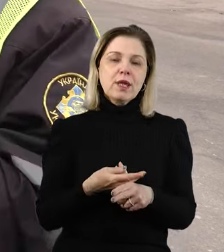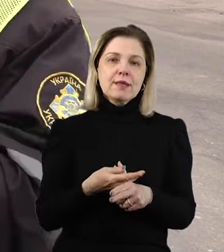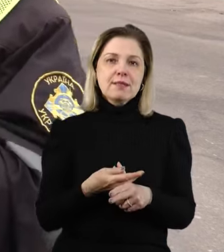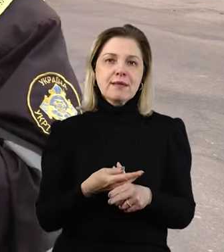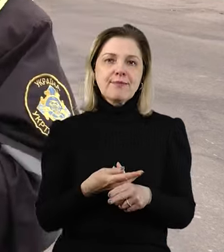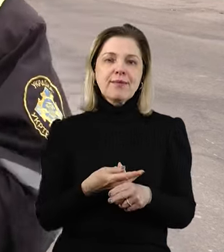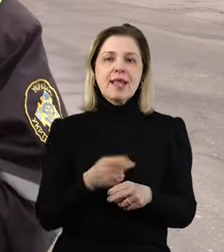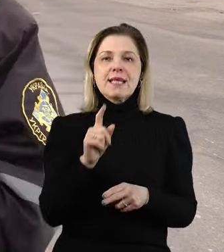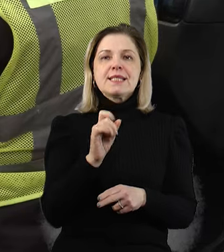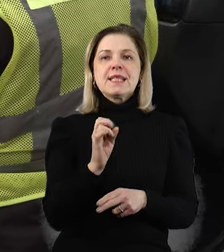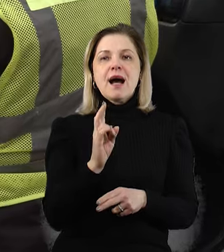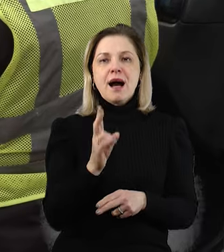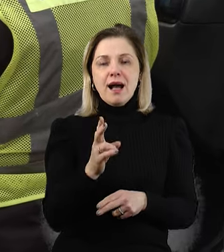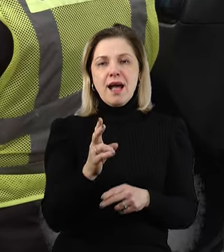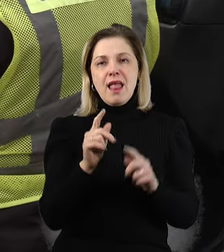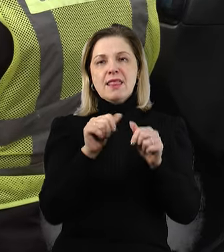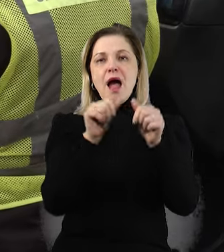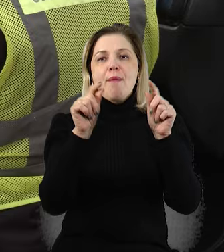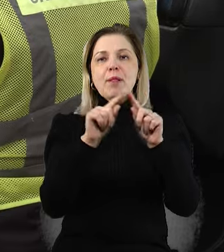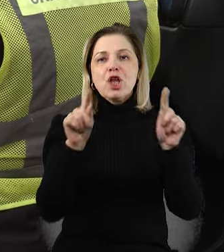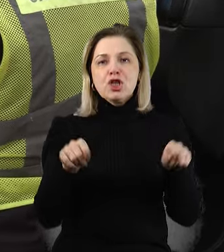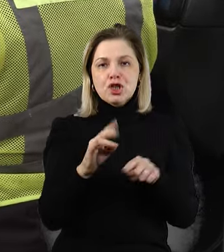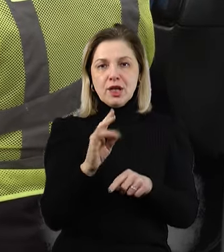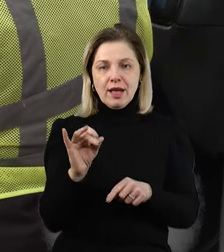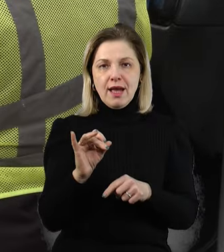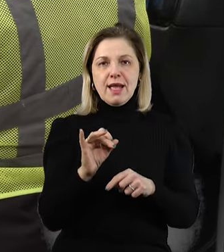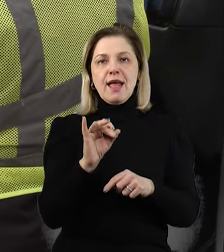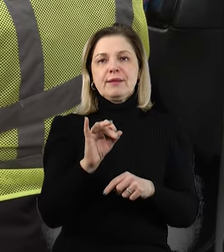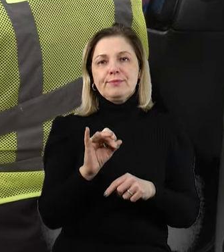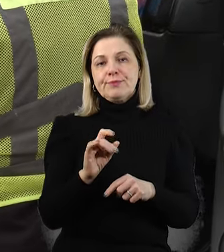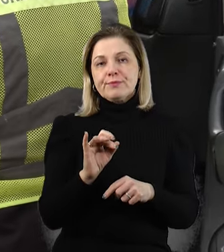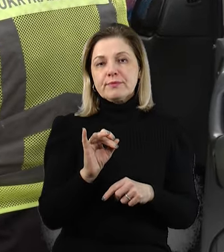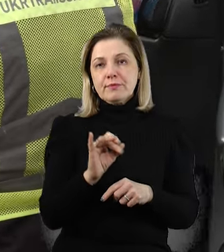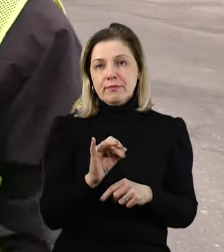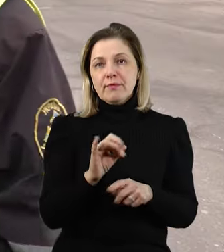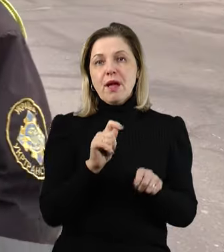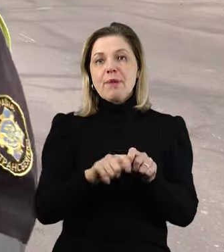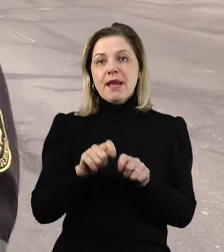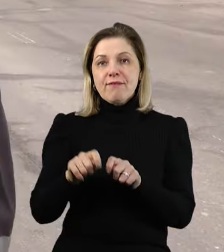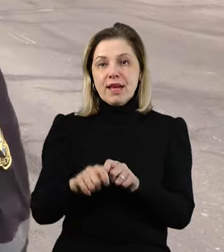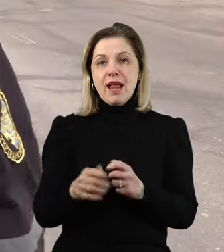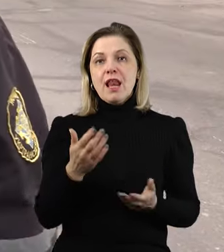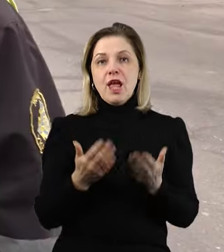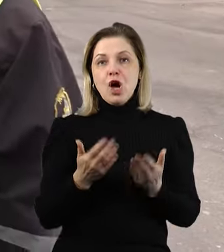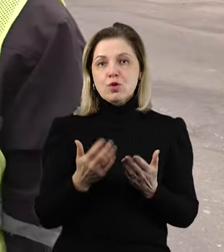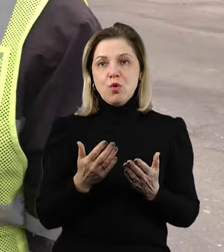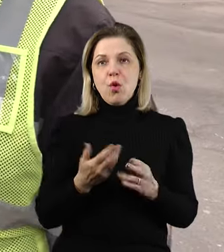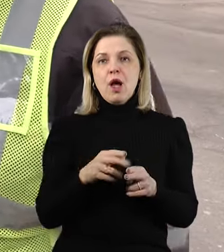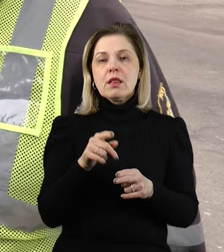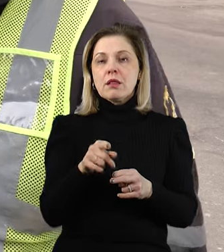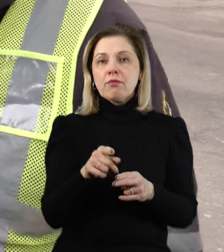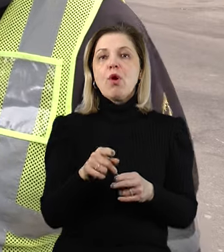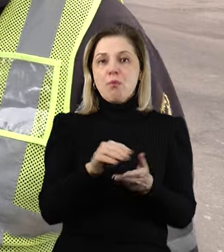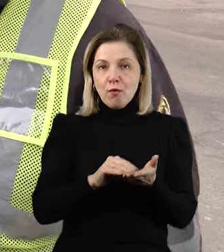там знаків, там таблички штрафарі, там при повторні перевірки, якщо це не усунуто, то вже